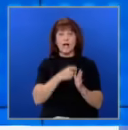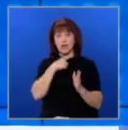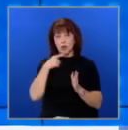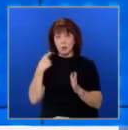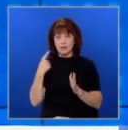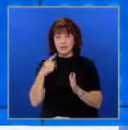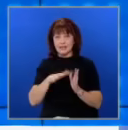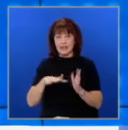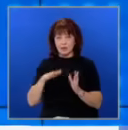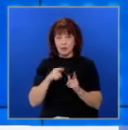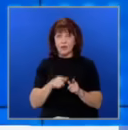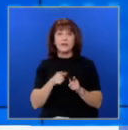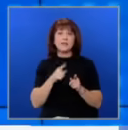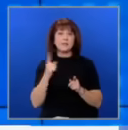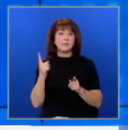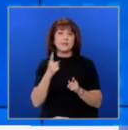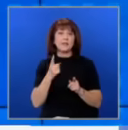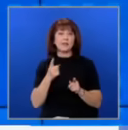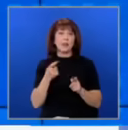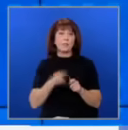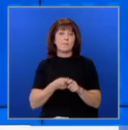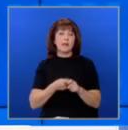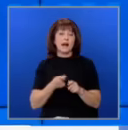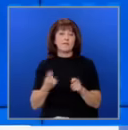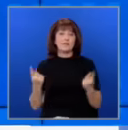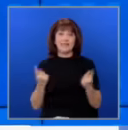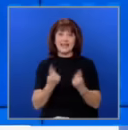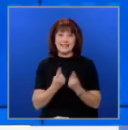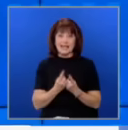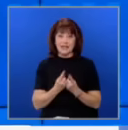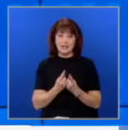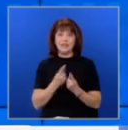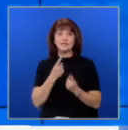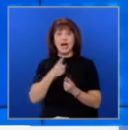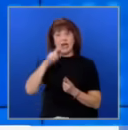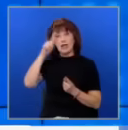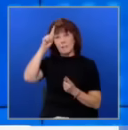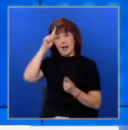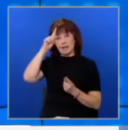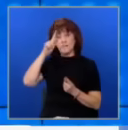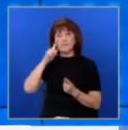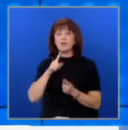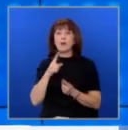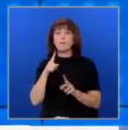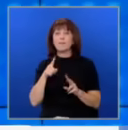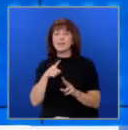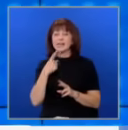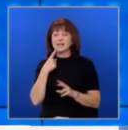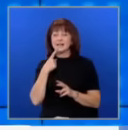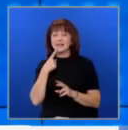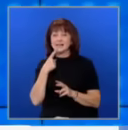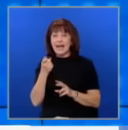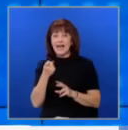участва в срещата на съюзниците на Украина, която се провежда във военно-въздушната база Раймштайн в Германия. Какво обещаха